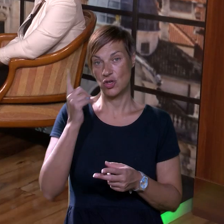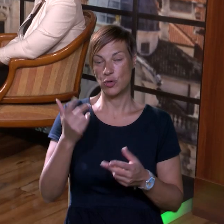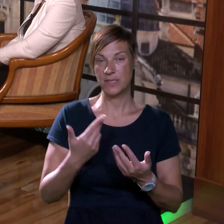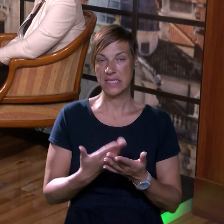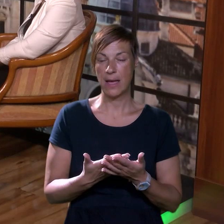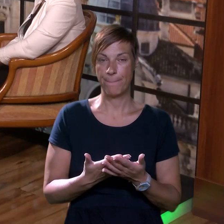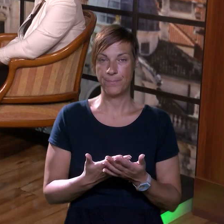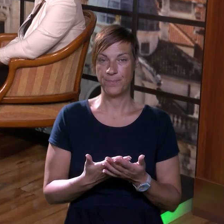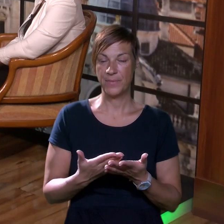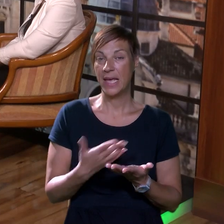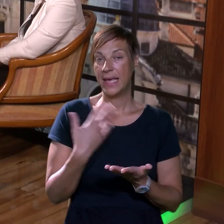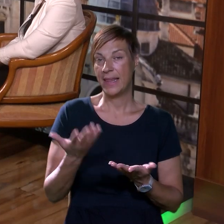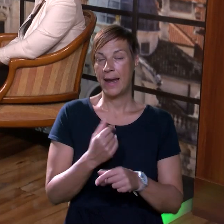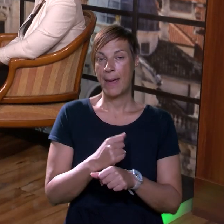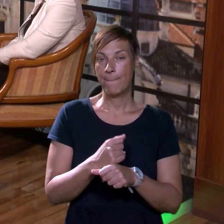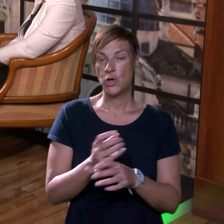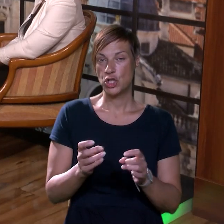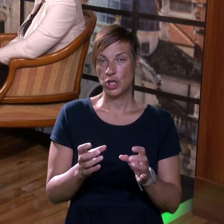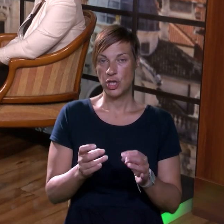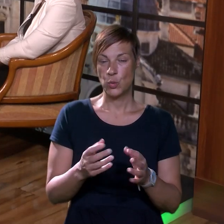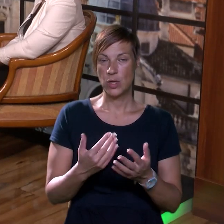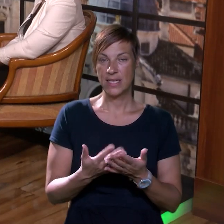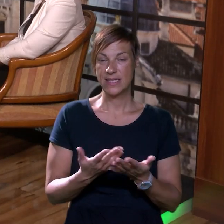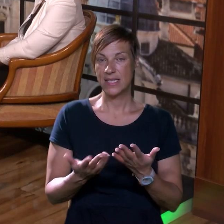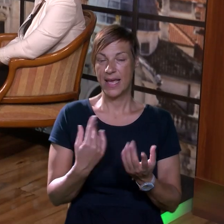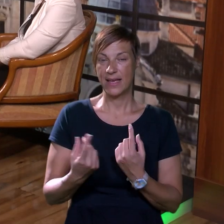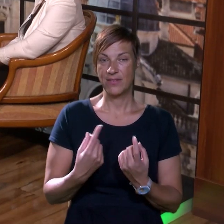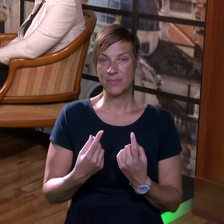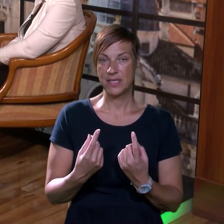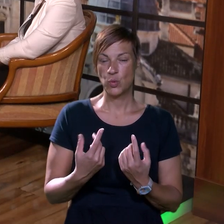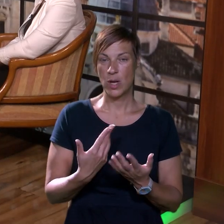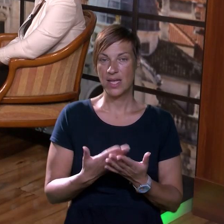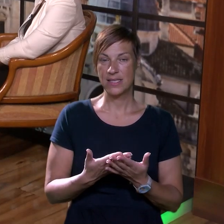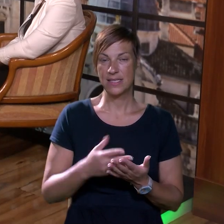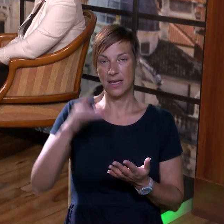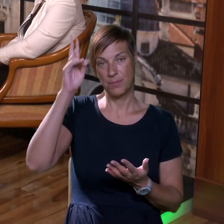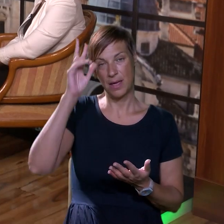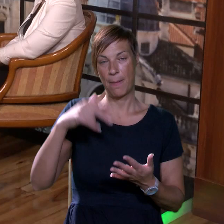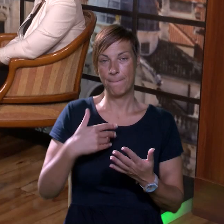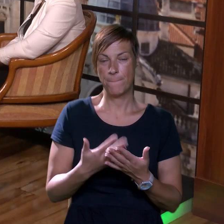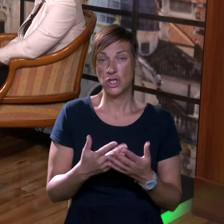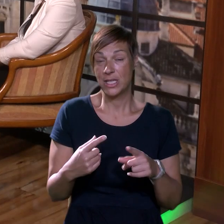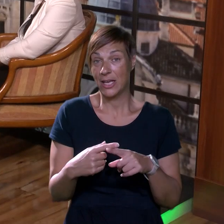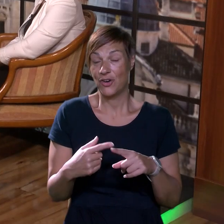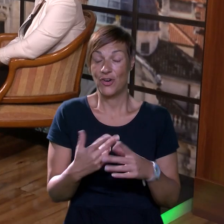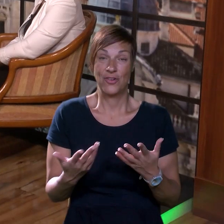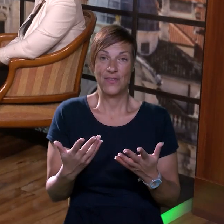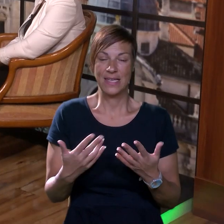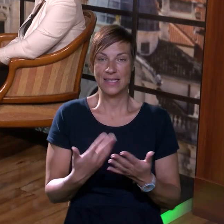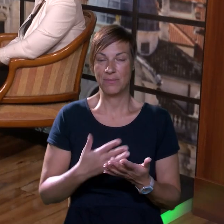znam da i na poslu i na ulici i u nekakvim situacijama, možda čak i